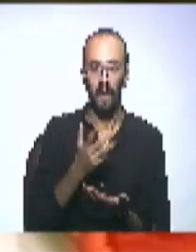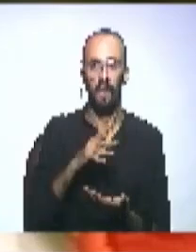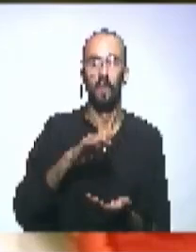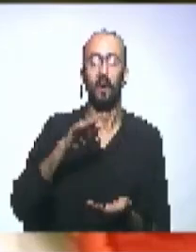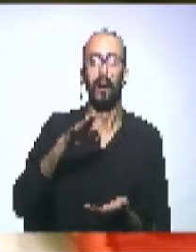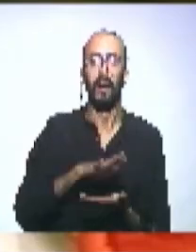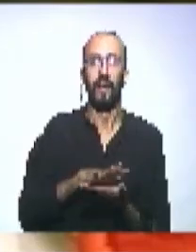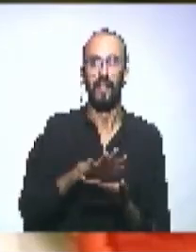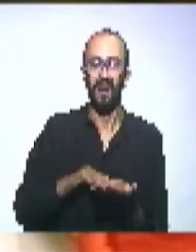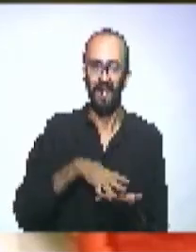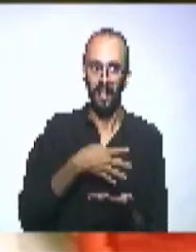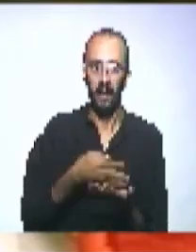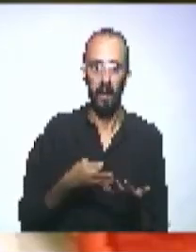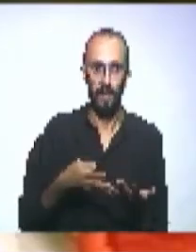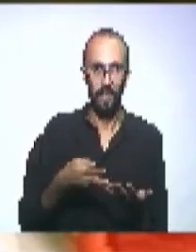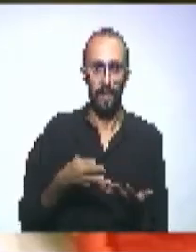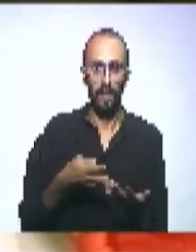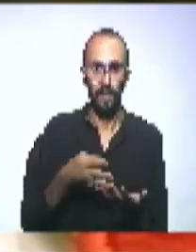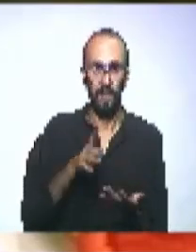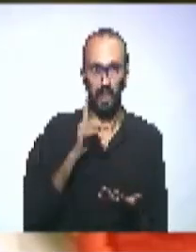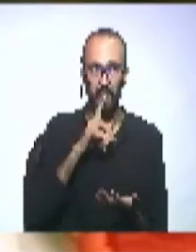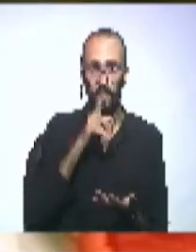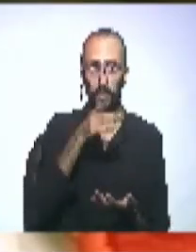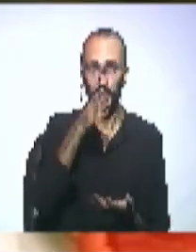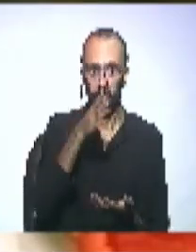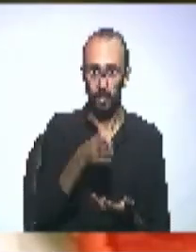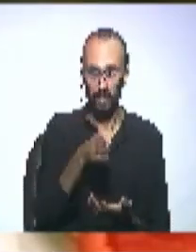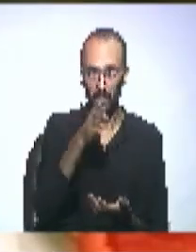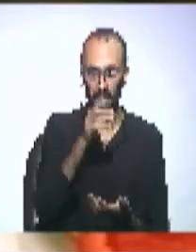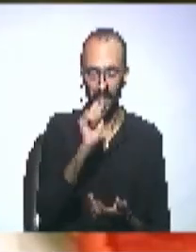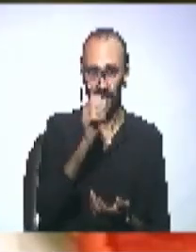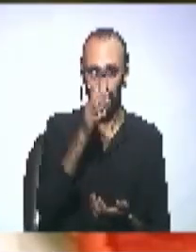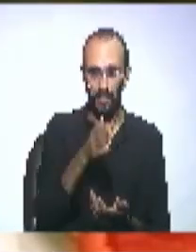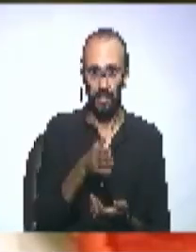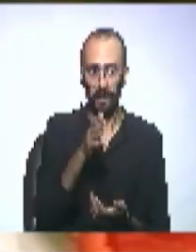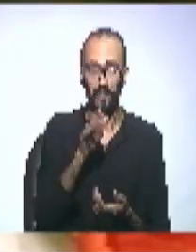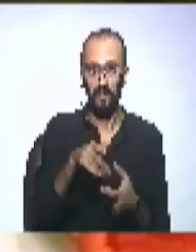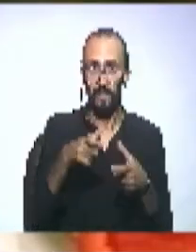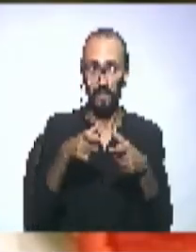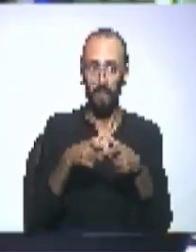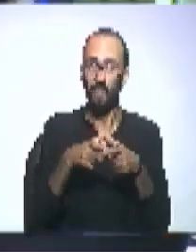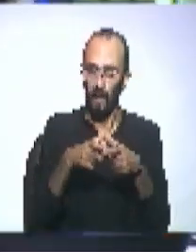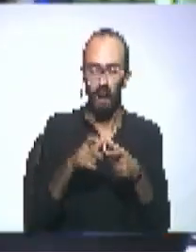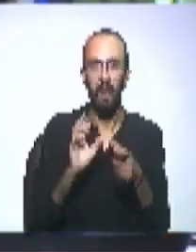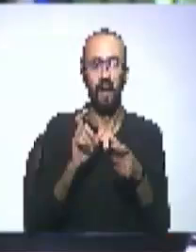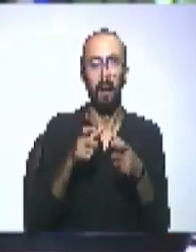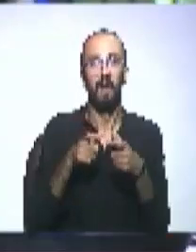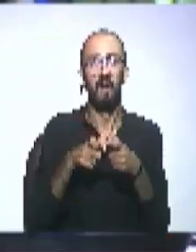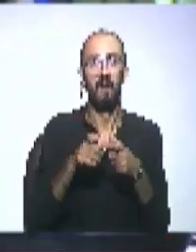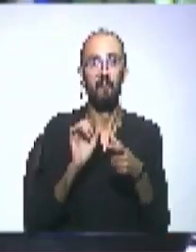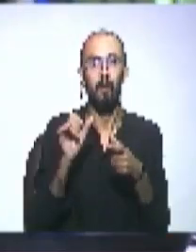الجريل. لو أيوة. التوستر لو التوستر بتاع حضرتك فيه فرده جريل يعني ممكن.